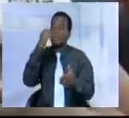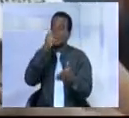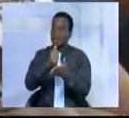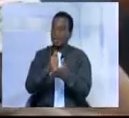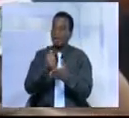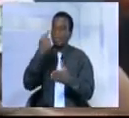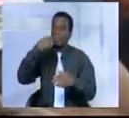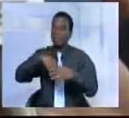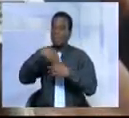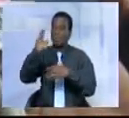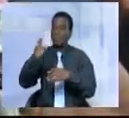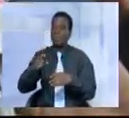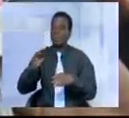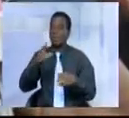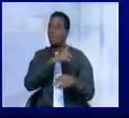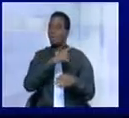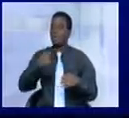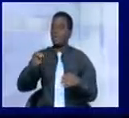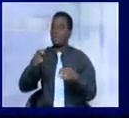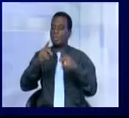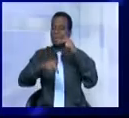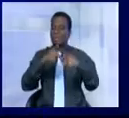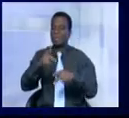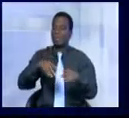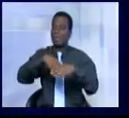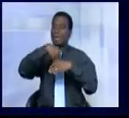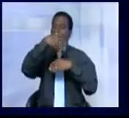que pour sortir ses ressortissants du pays.